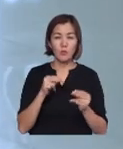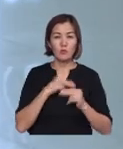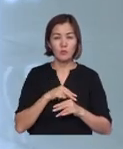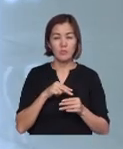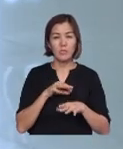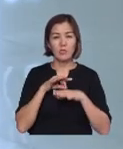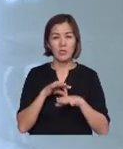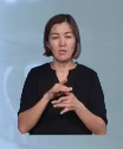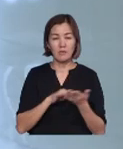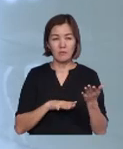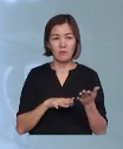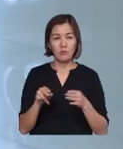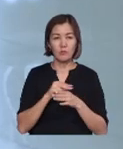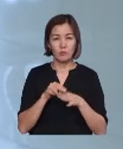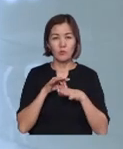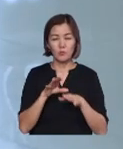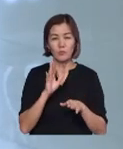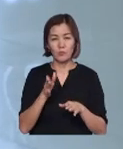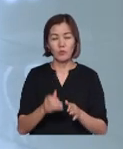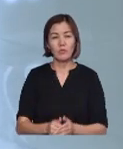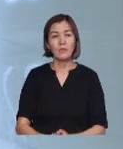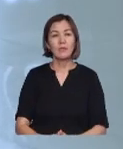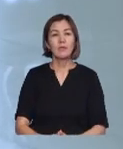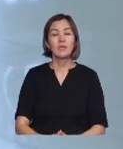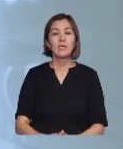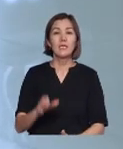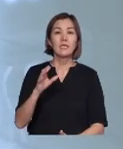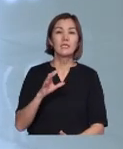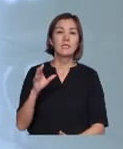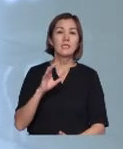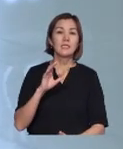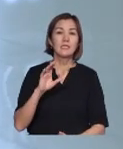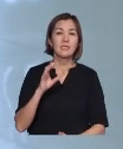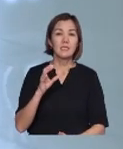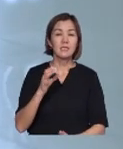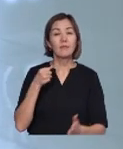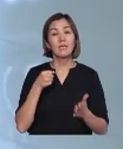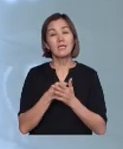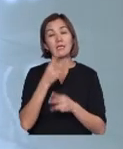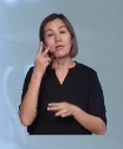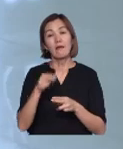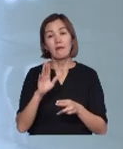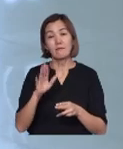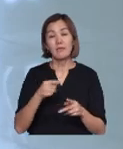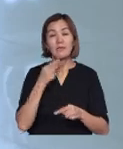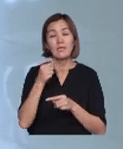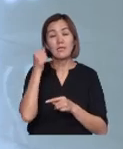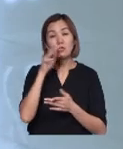жұмыстары және де ағымды жөндеу жұмыстарын жүргізіп жатырмыз. Енді қыркүйек айына дейін осыны бітірсек, келер жылдары судың да